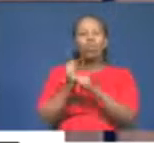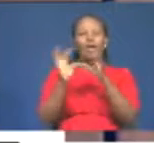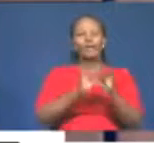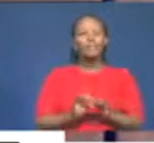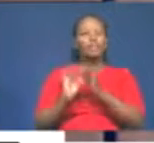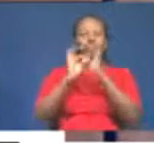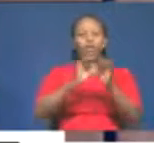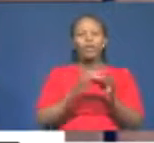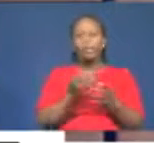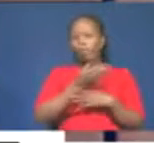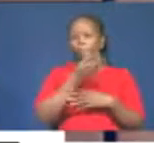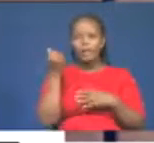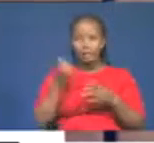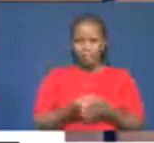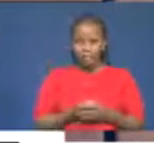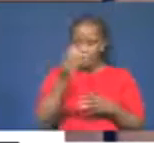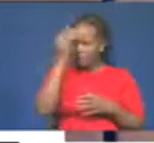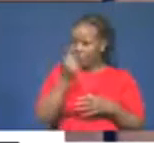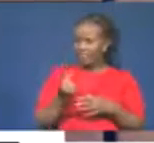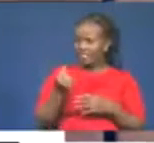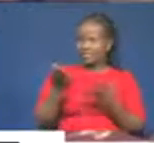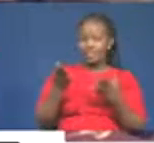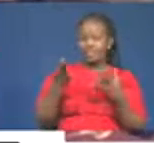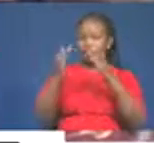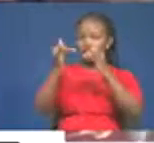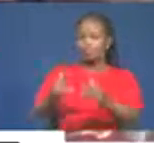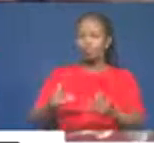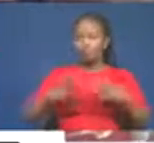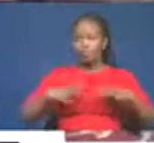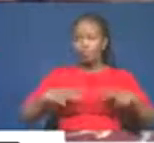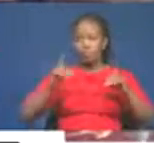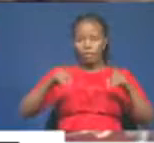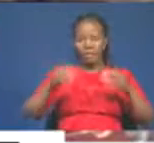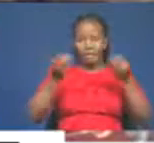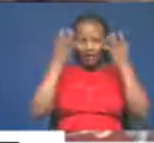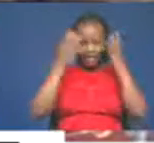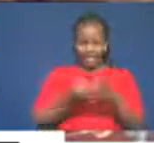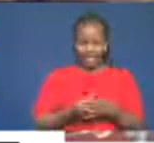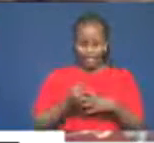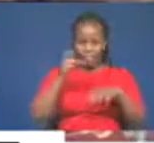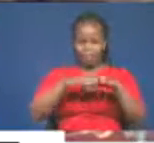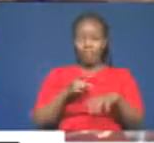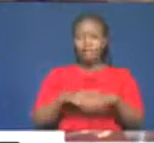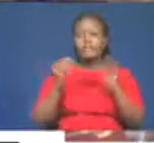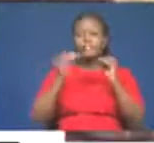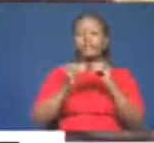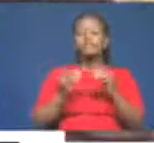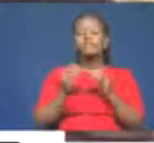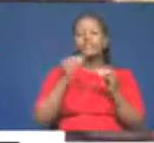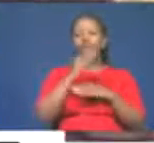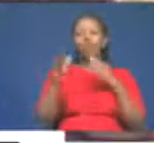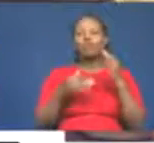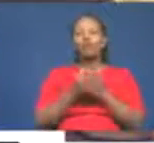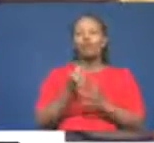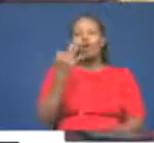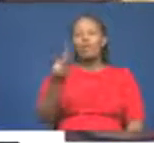know, and you guys must understand. Akiongea wakati wa mkutano wa makamishna kutoka kaunti 30 zinazoathirika